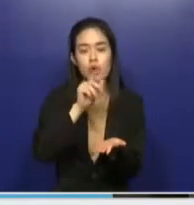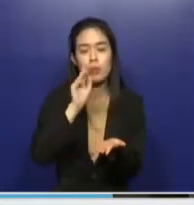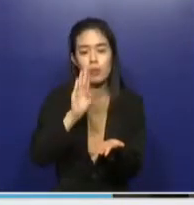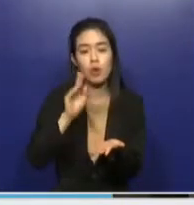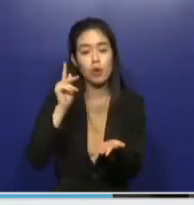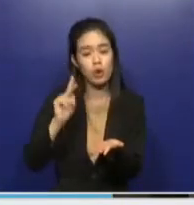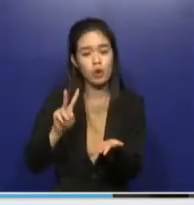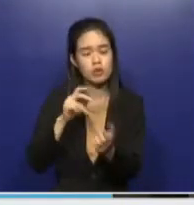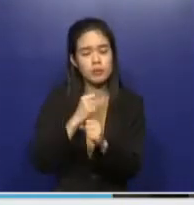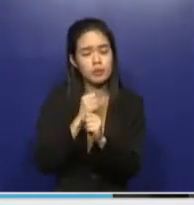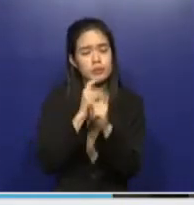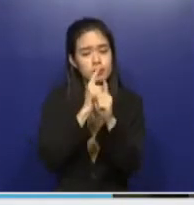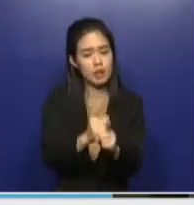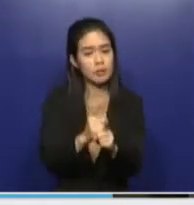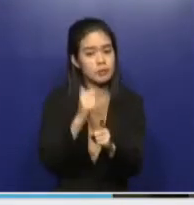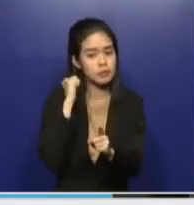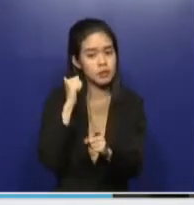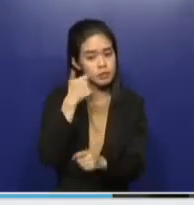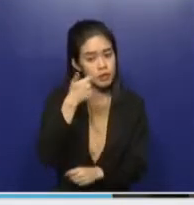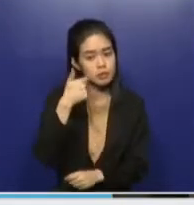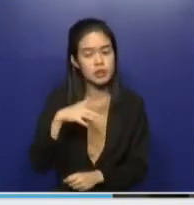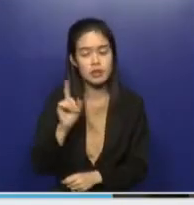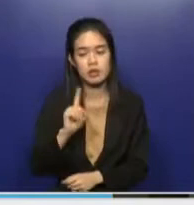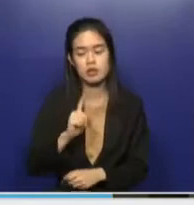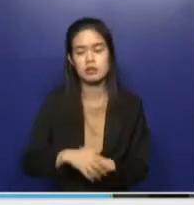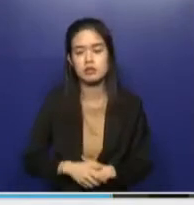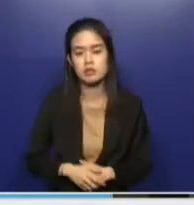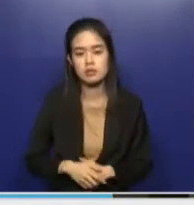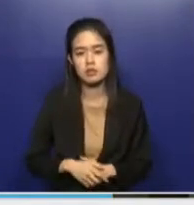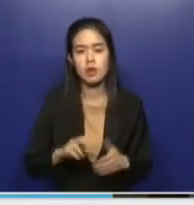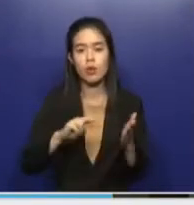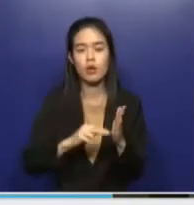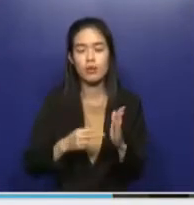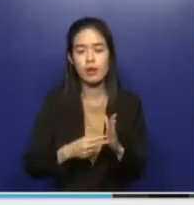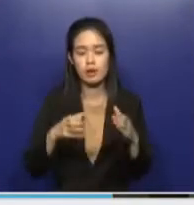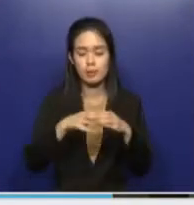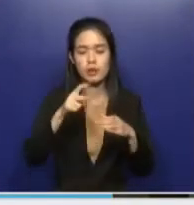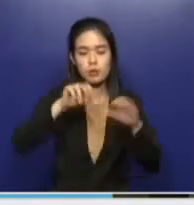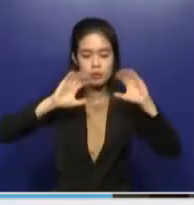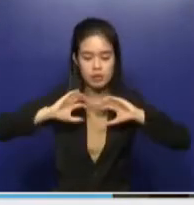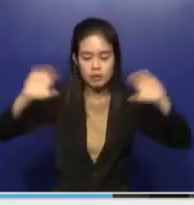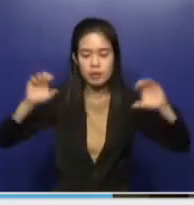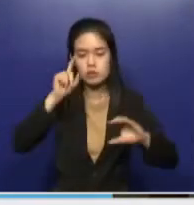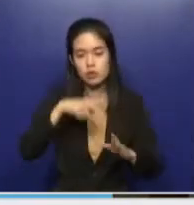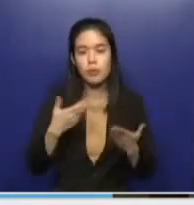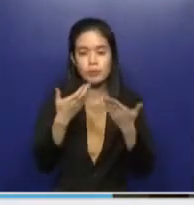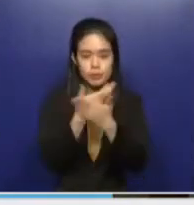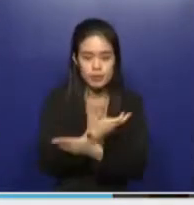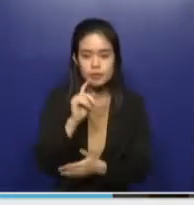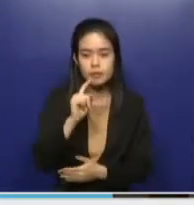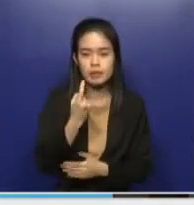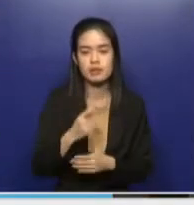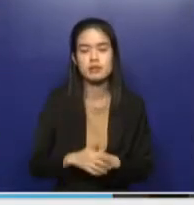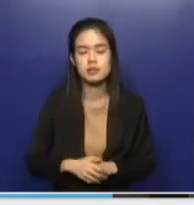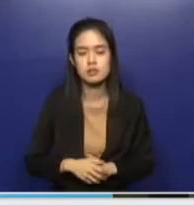หรือไม่ครับท่านประธานครับนั่นก็หมายความว่ารัฐบาลอาจจะต้องปรับการสนธิกำลังใหม่ปรับ